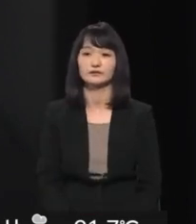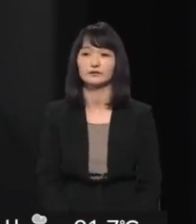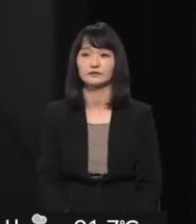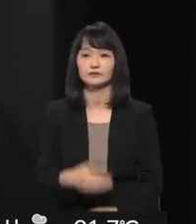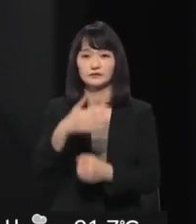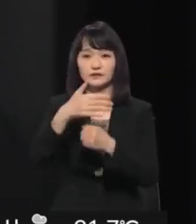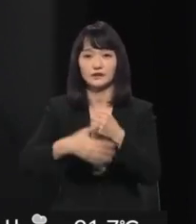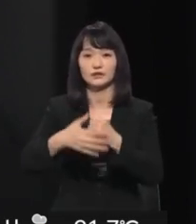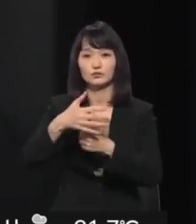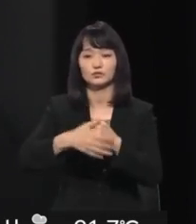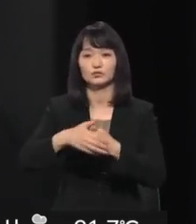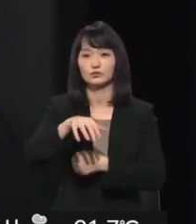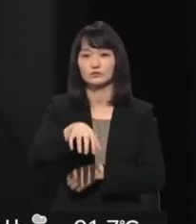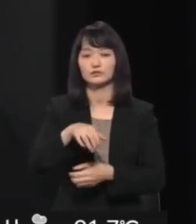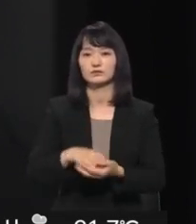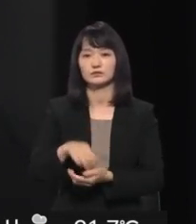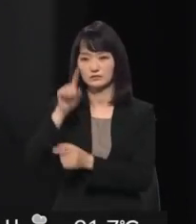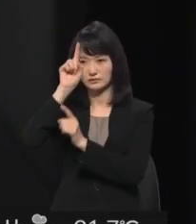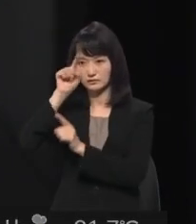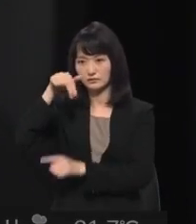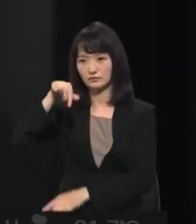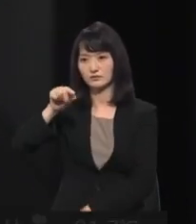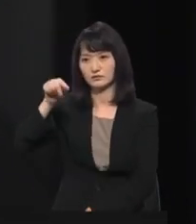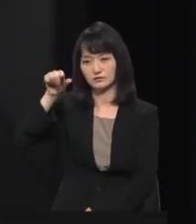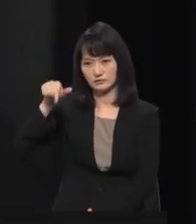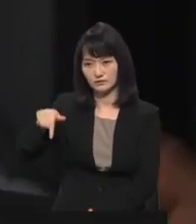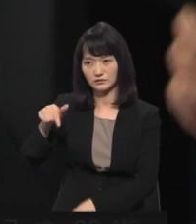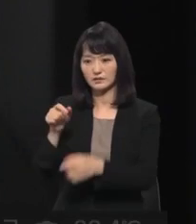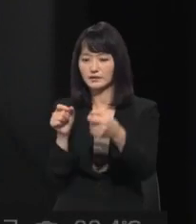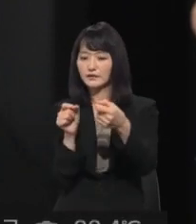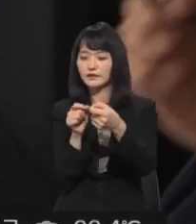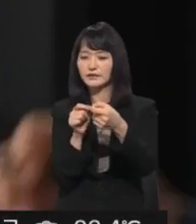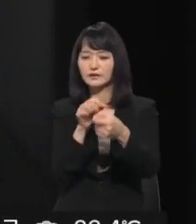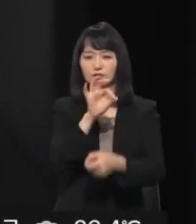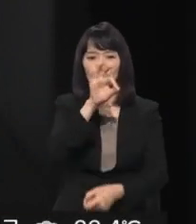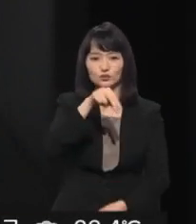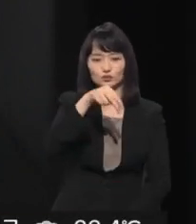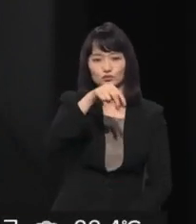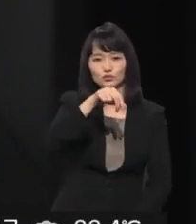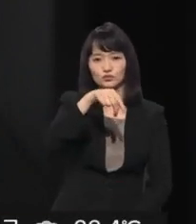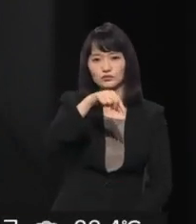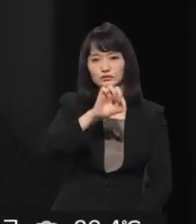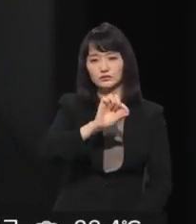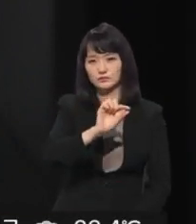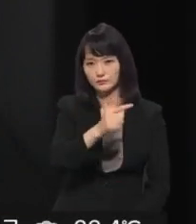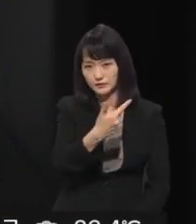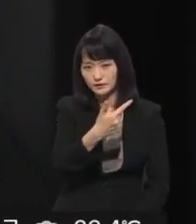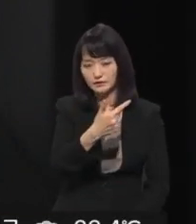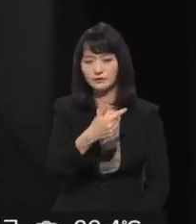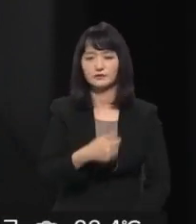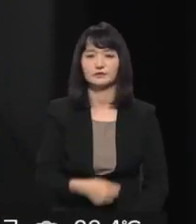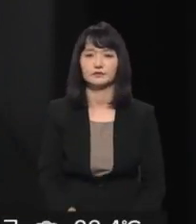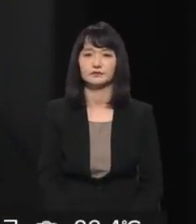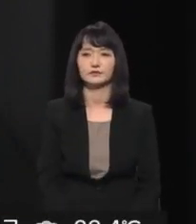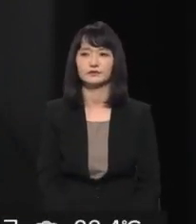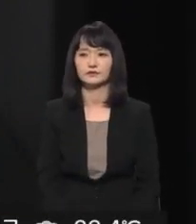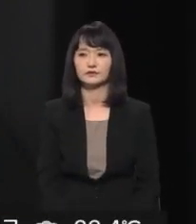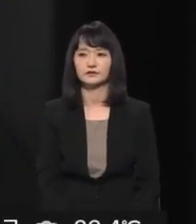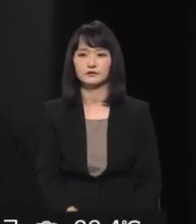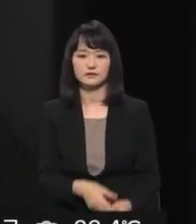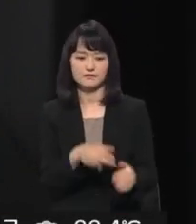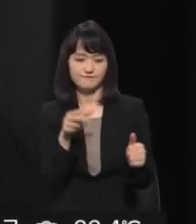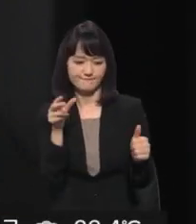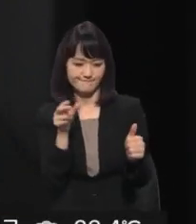어떻게 보면 이제 그 이 조사 가고 또 이주석 전 대표가 가까운 j 숭인 그 전 대표가 뭐 거기서 이제 배신자 프레임도